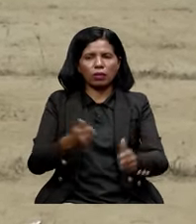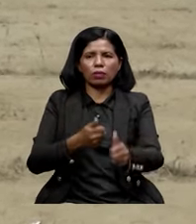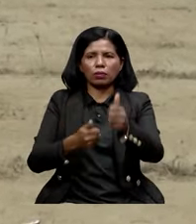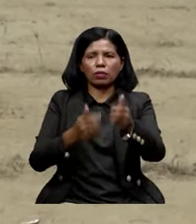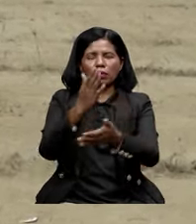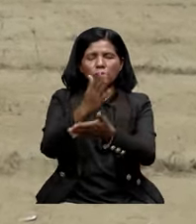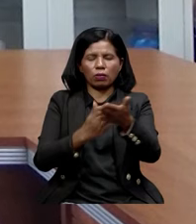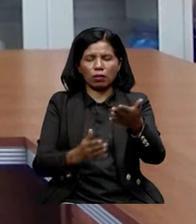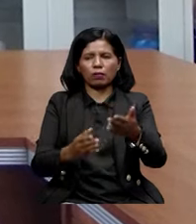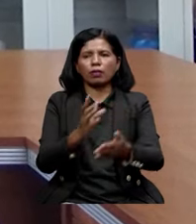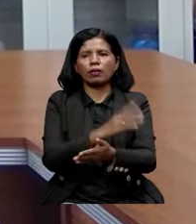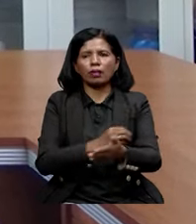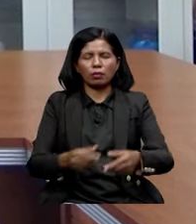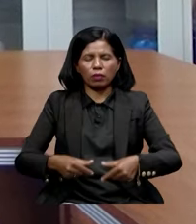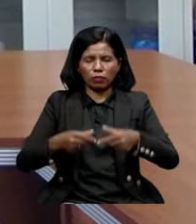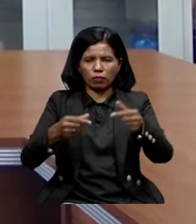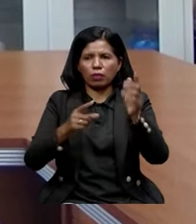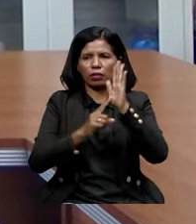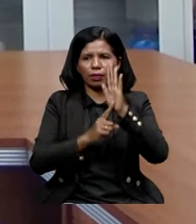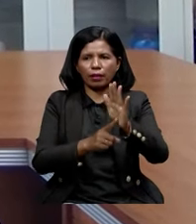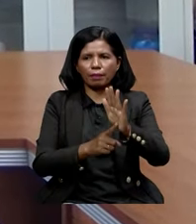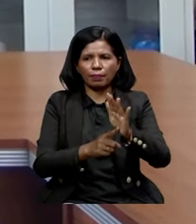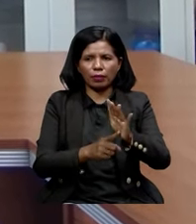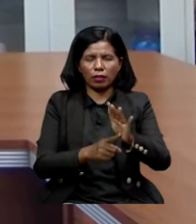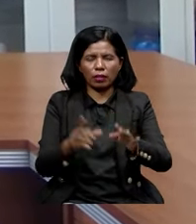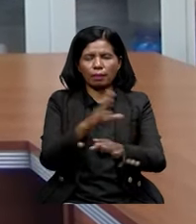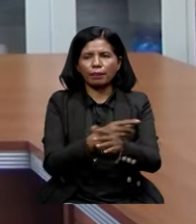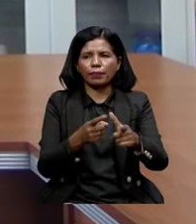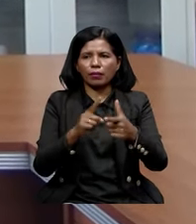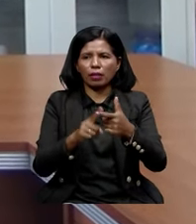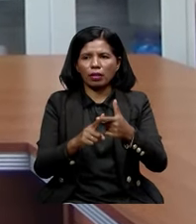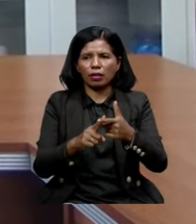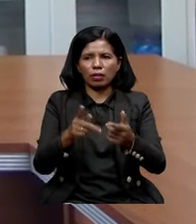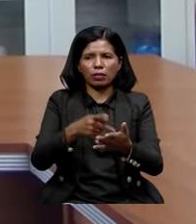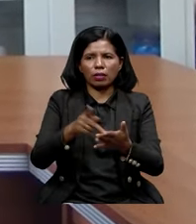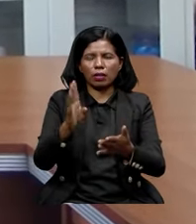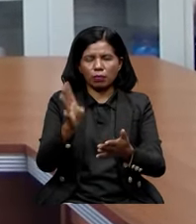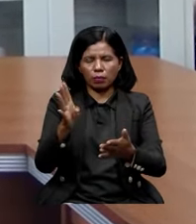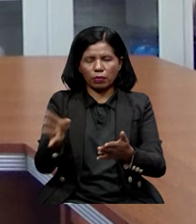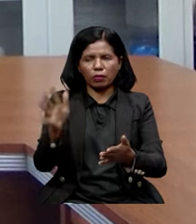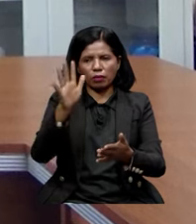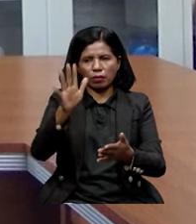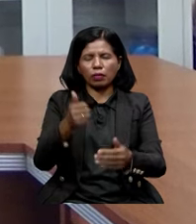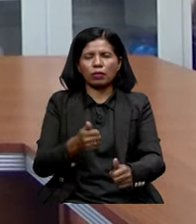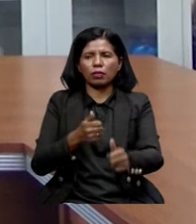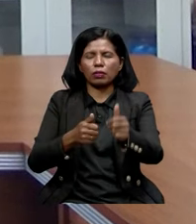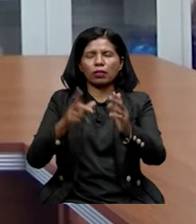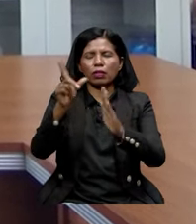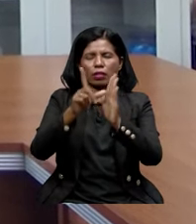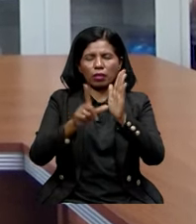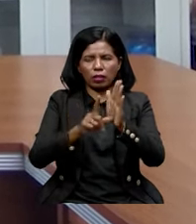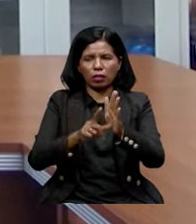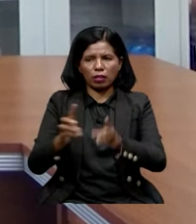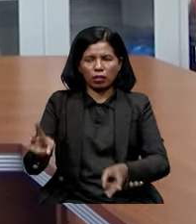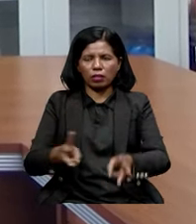na fati san sam no ame fosai. Sir no mema la kumpri nanti se pa se multa 45 euro tuir kori distrada ni kori